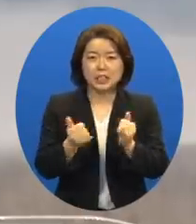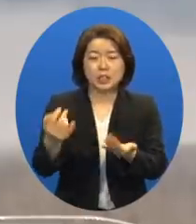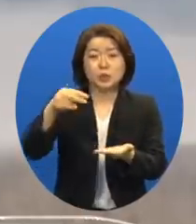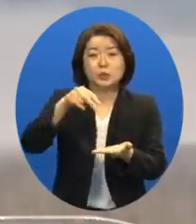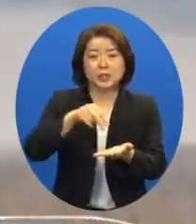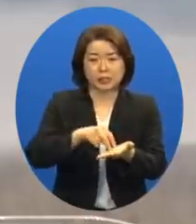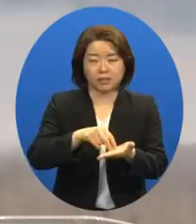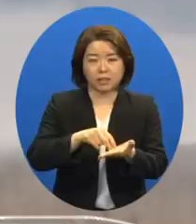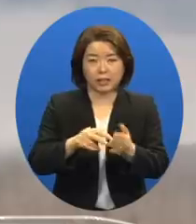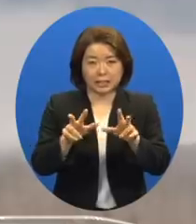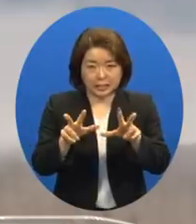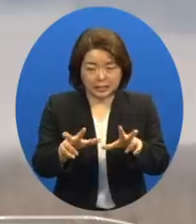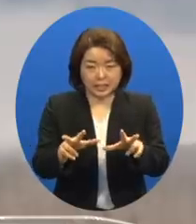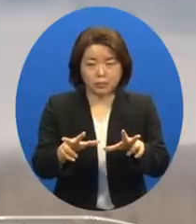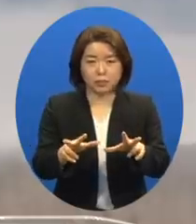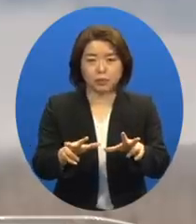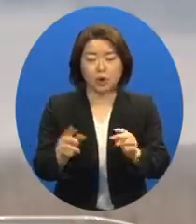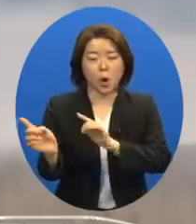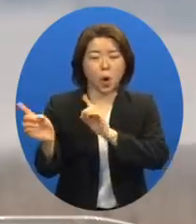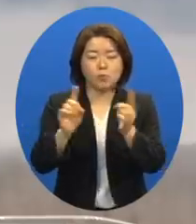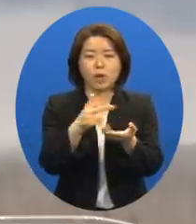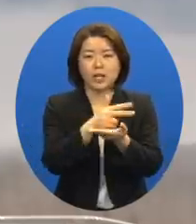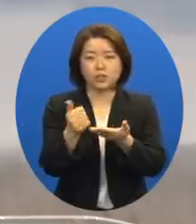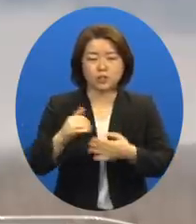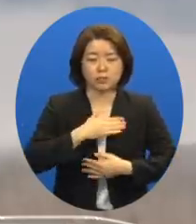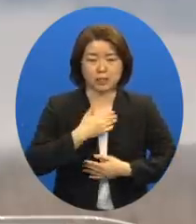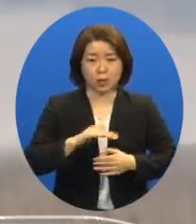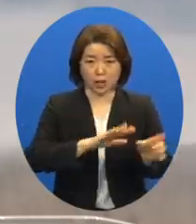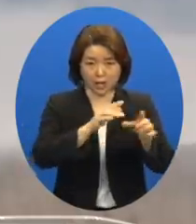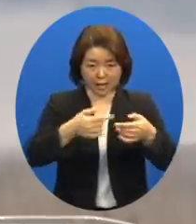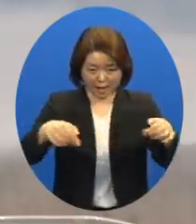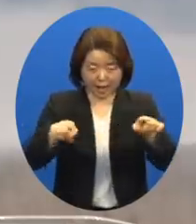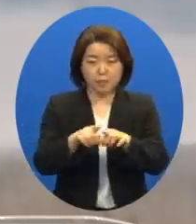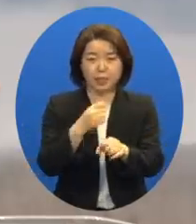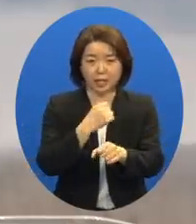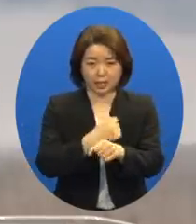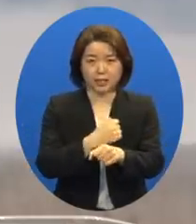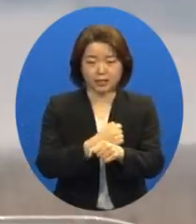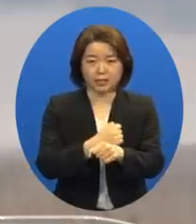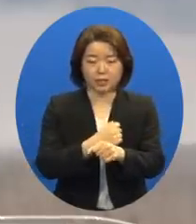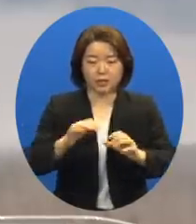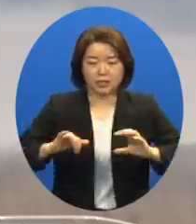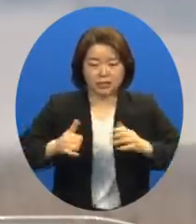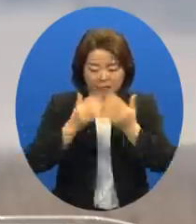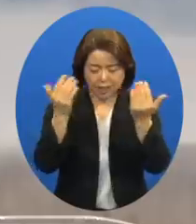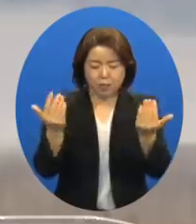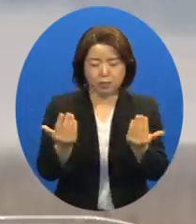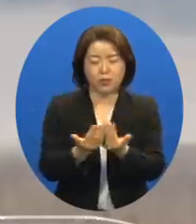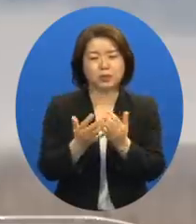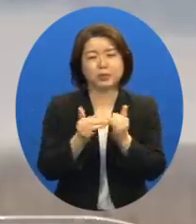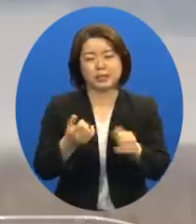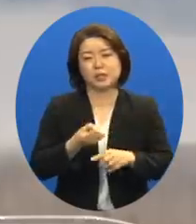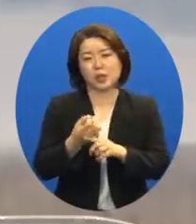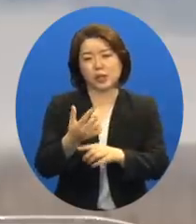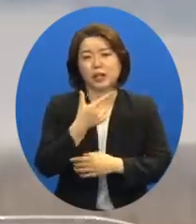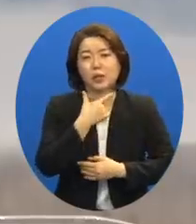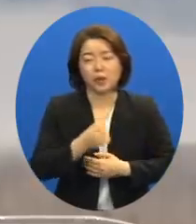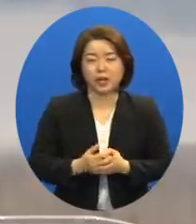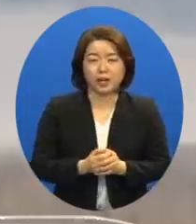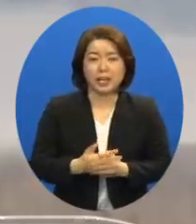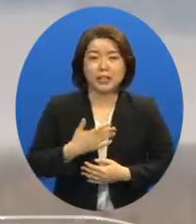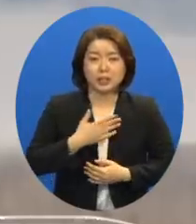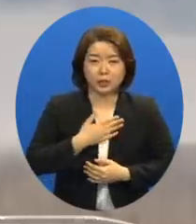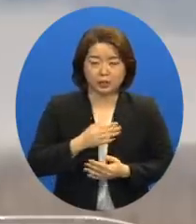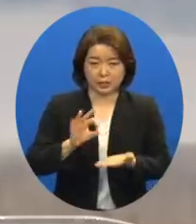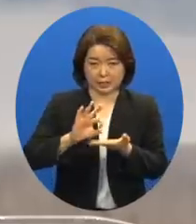지금도 부활하신 주님 우리와 함께 계심을 세상 모든 사람에게 전하기를 원합니다. 저를